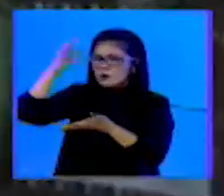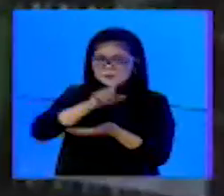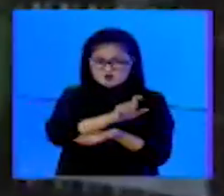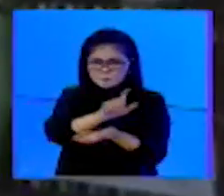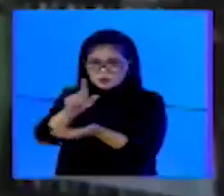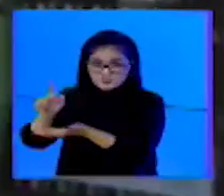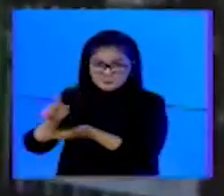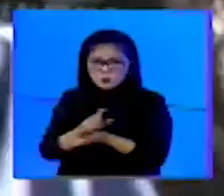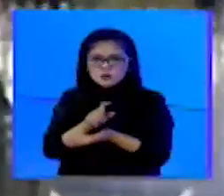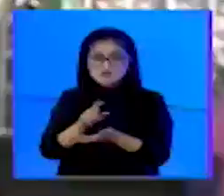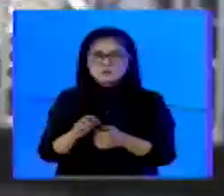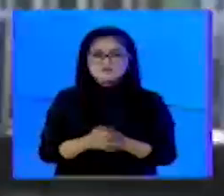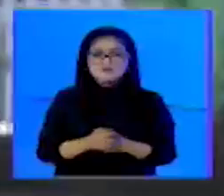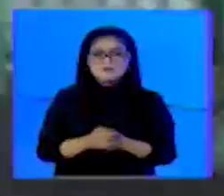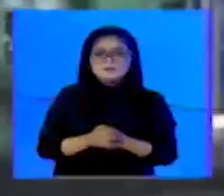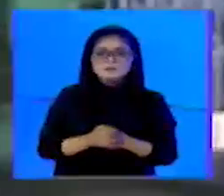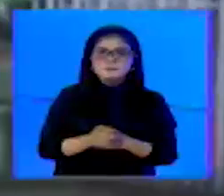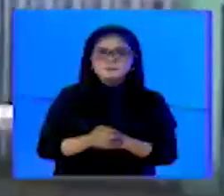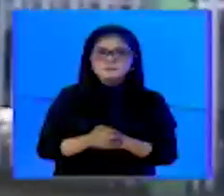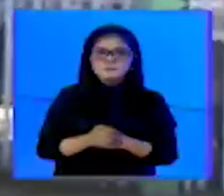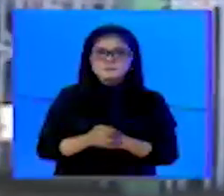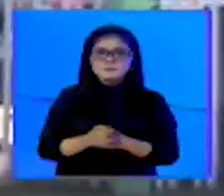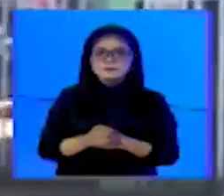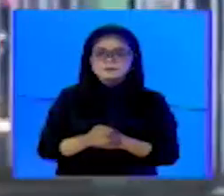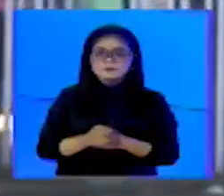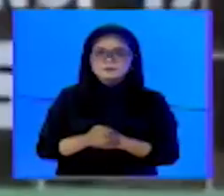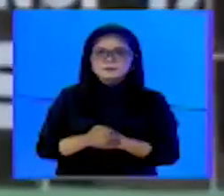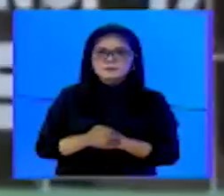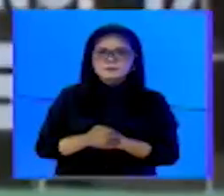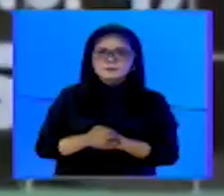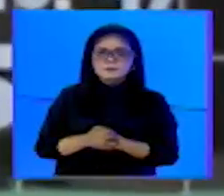Dari Kabupaten Goa, Sulawesi Selatan, Lukma Ainews melaporkan.